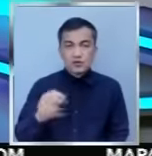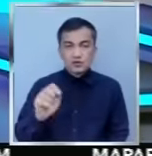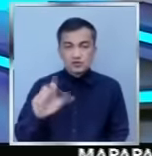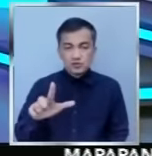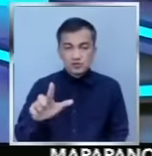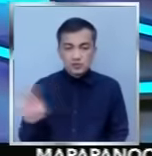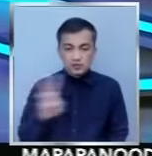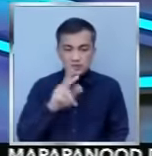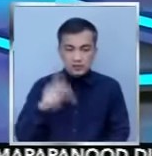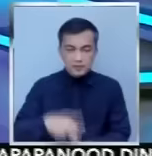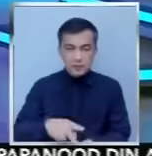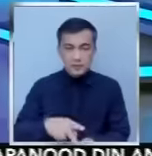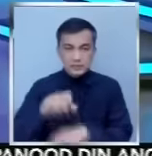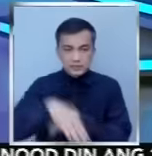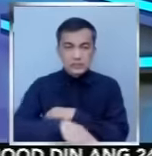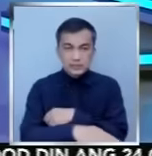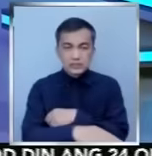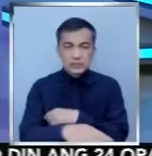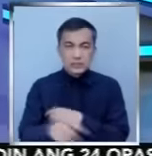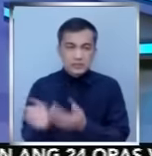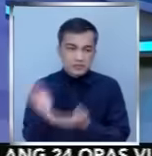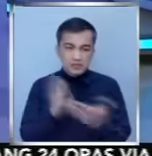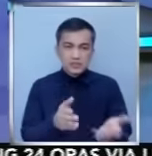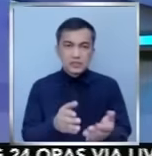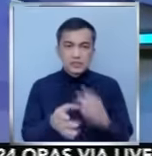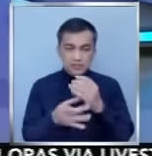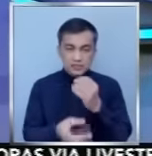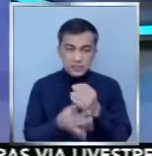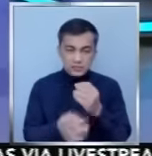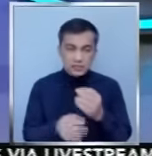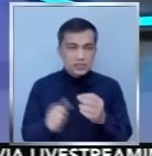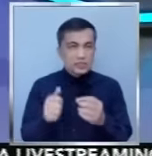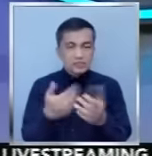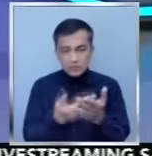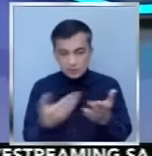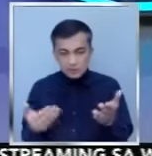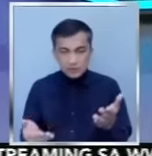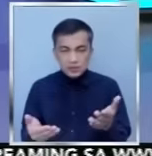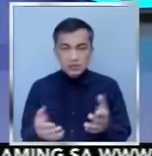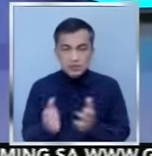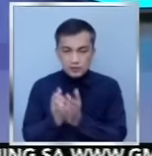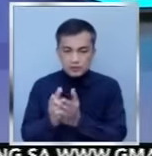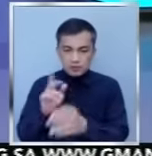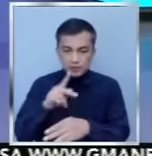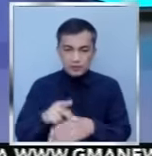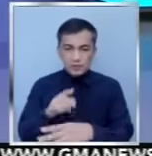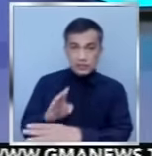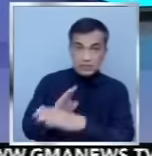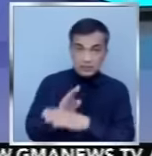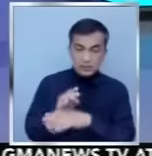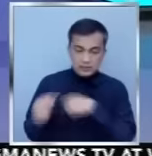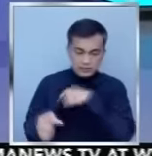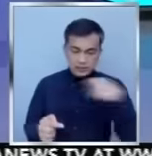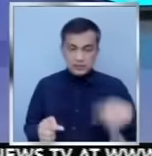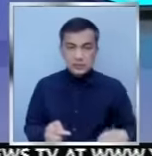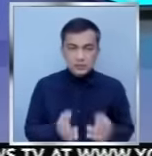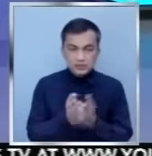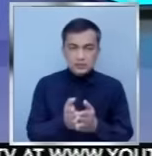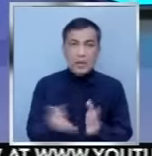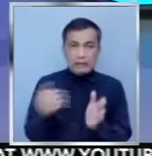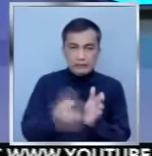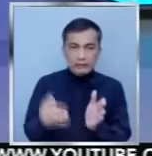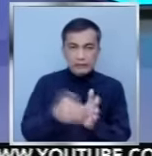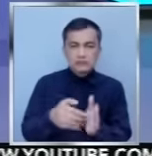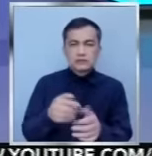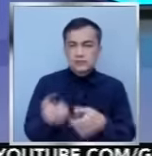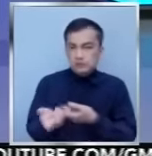ng langis at iba pang pangangailangan ng mga barko ng Pilipinas na Hinarang ng Chinese milia at ilang beses binombahan ng tubig